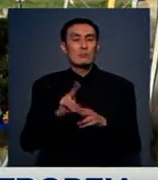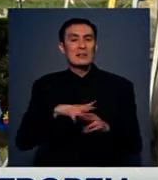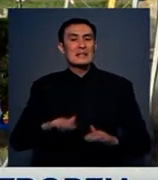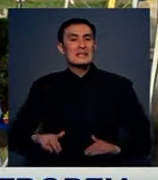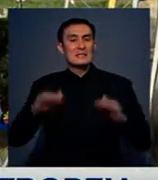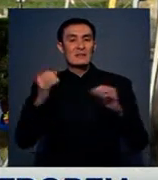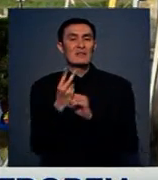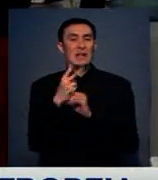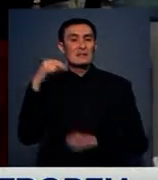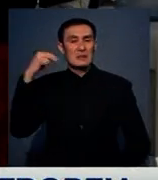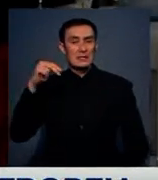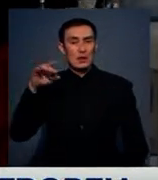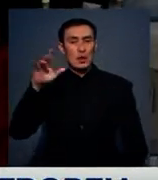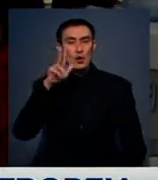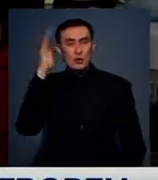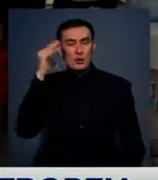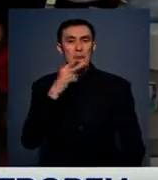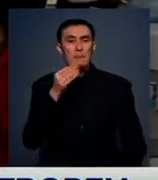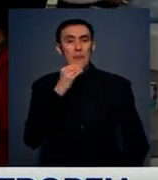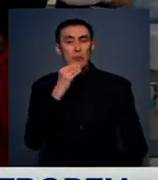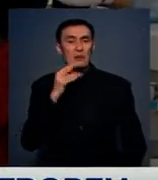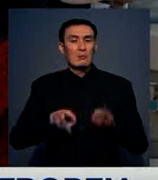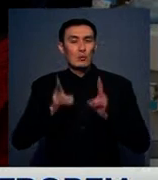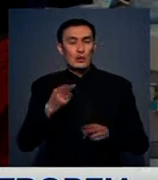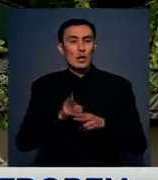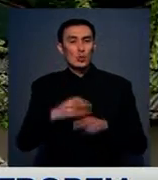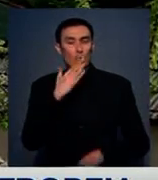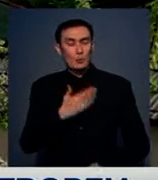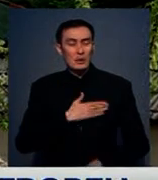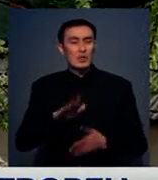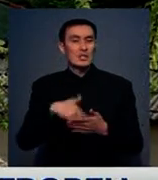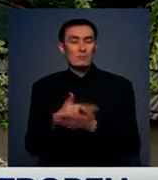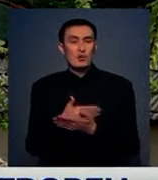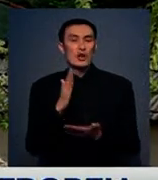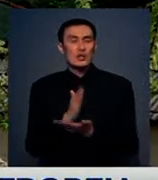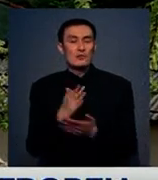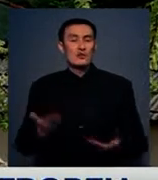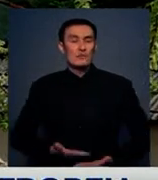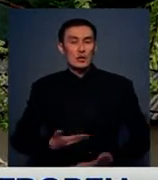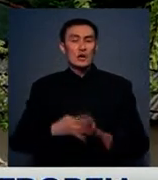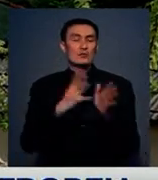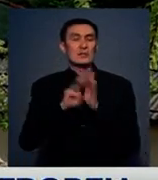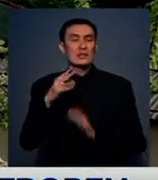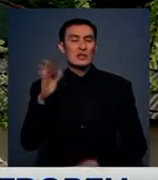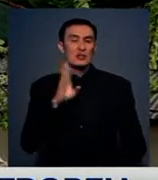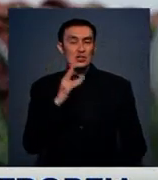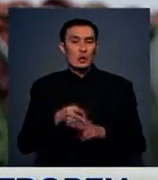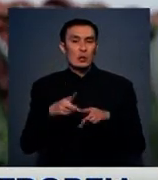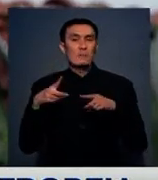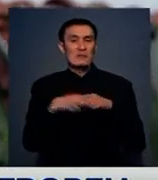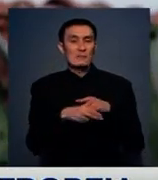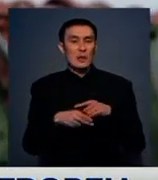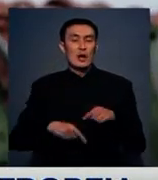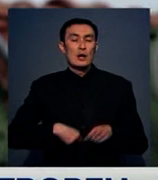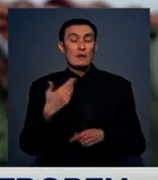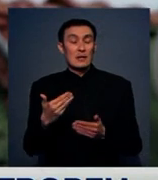детство 12-го президента Кореи, и отведать блюда, которые он любил. В Намчоне до сих пор живет 90-летняя Чу Кёнсун, которая перерезала пуповину